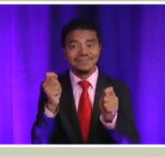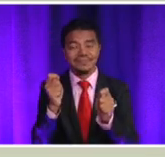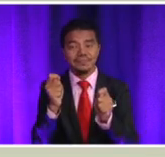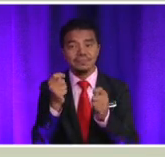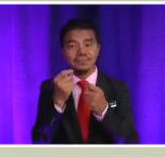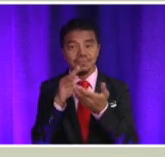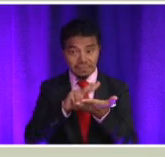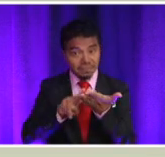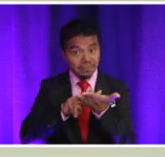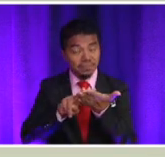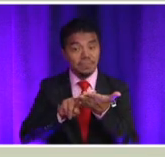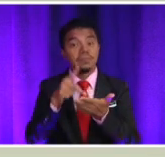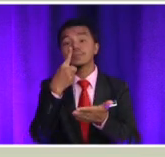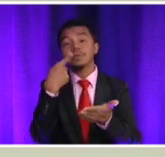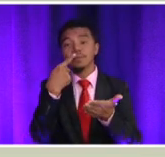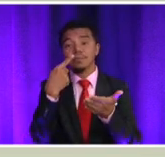boleh kan